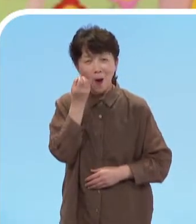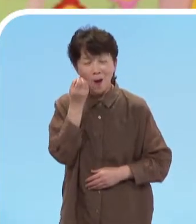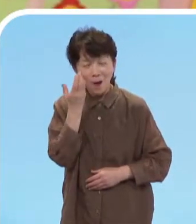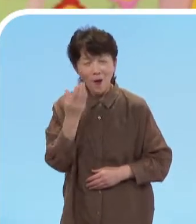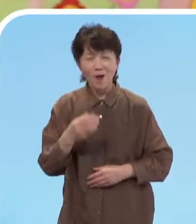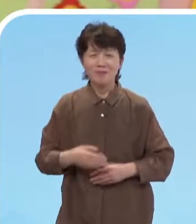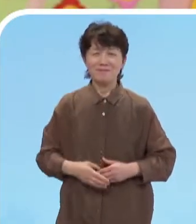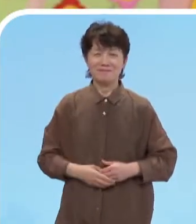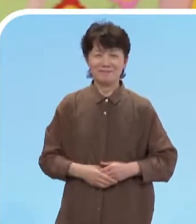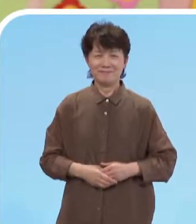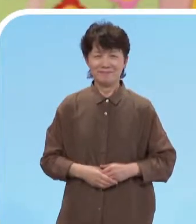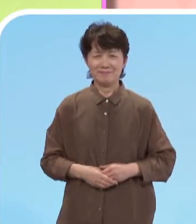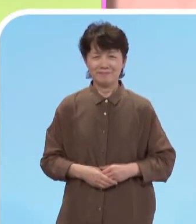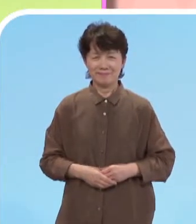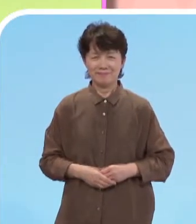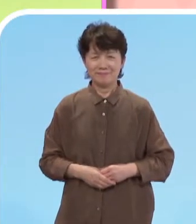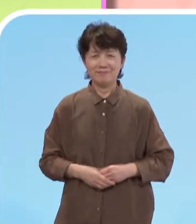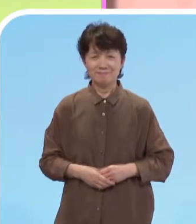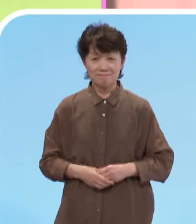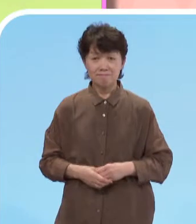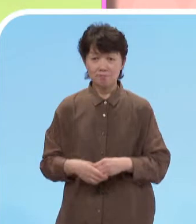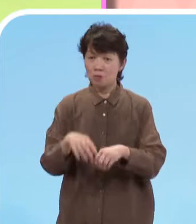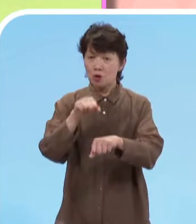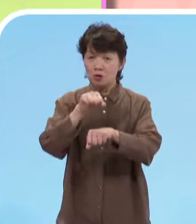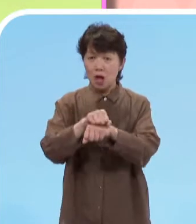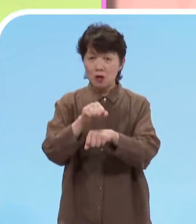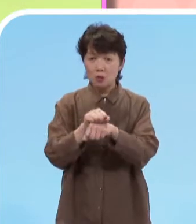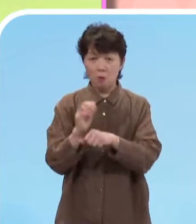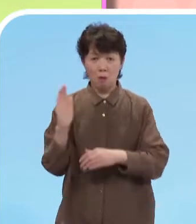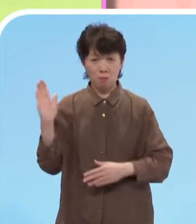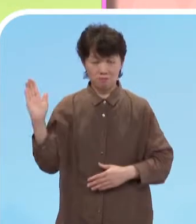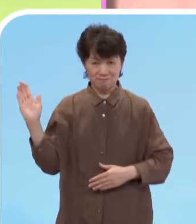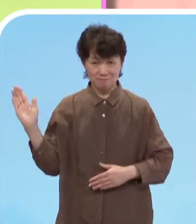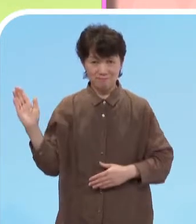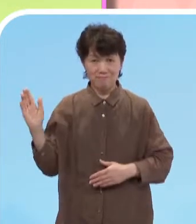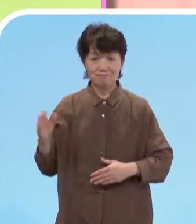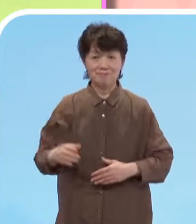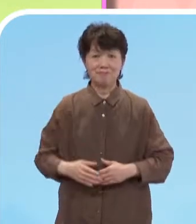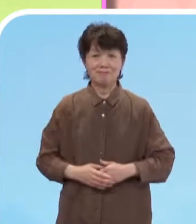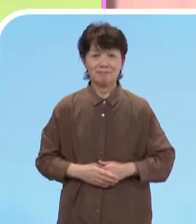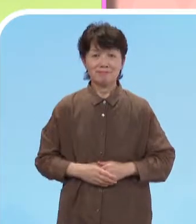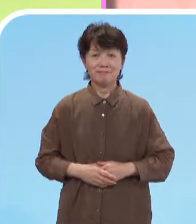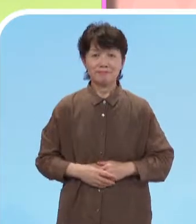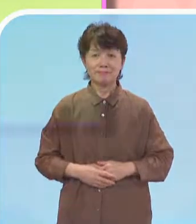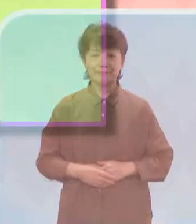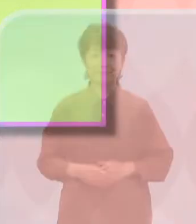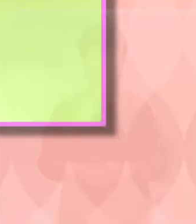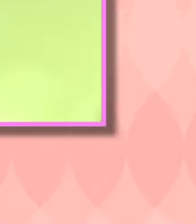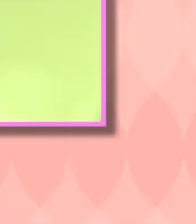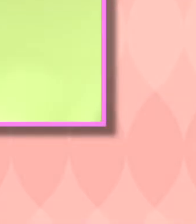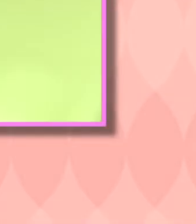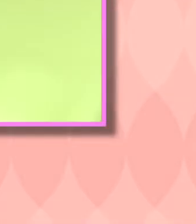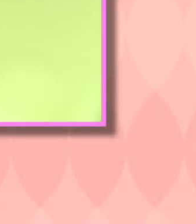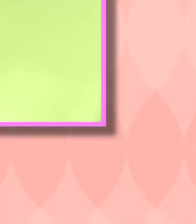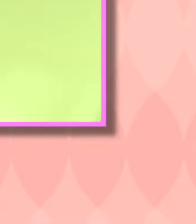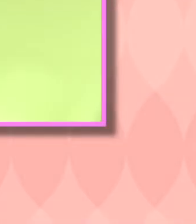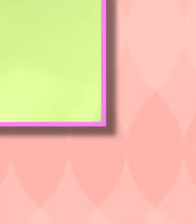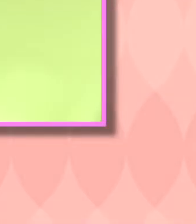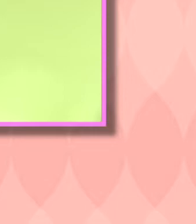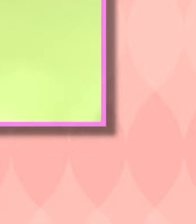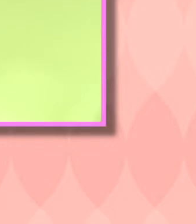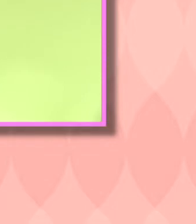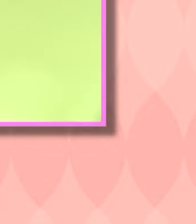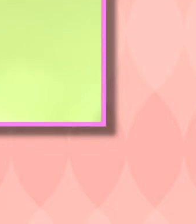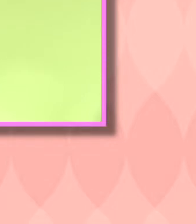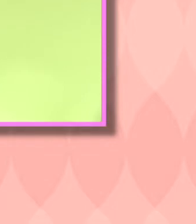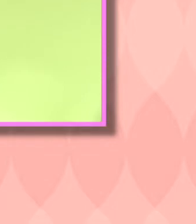玉ですけど。 用意するものは卵パック、割り箸、毛糸、新聞紙などご覧の